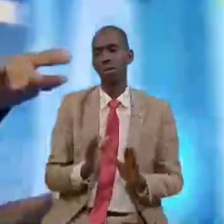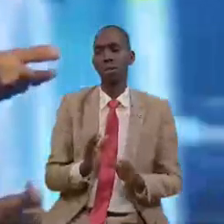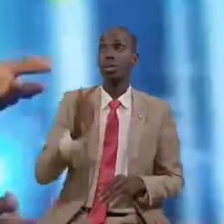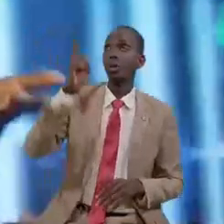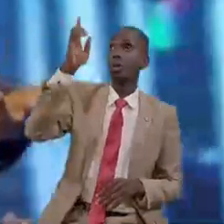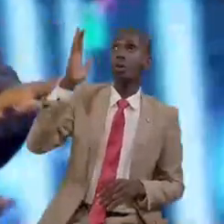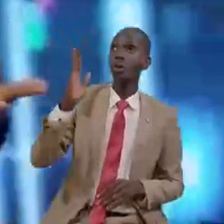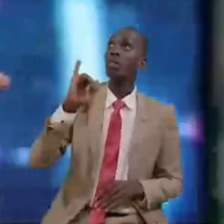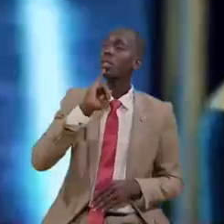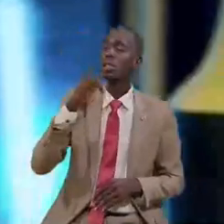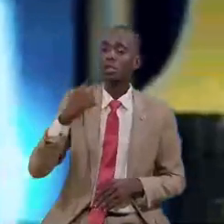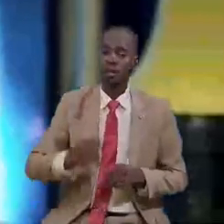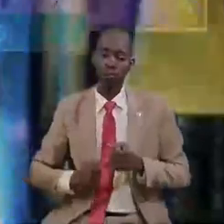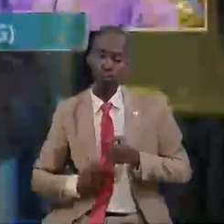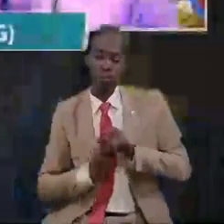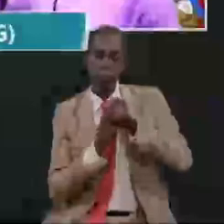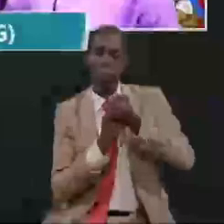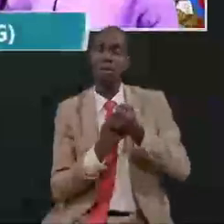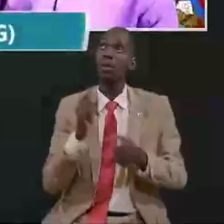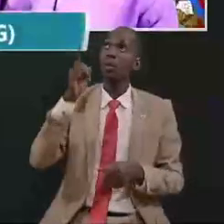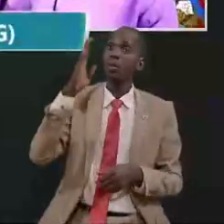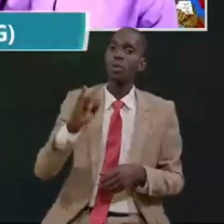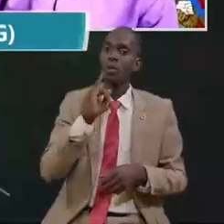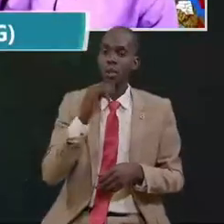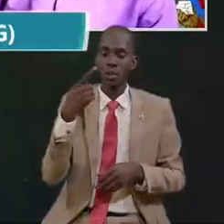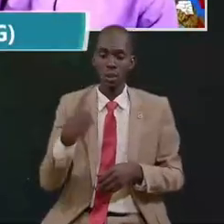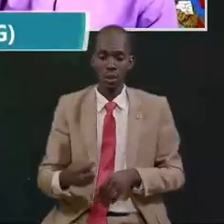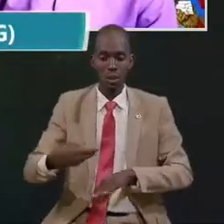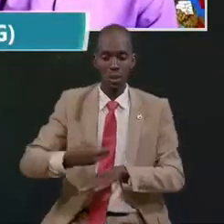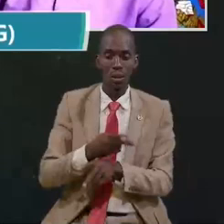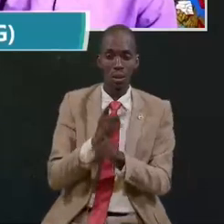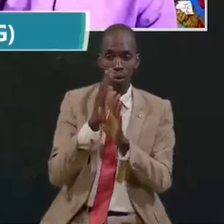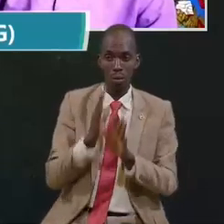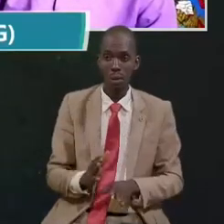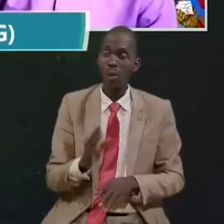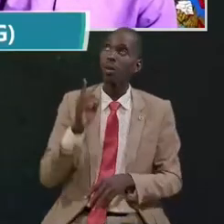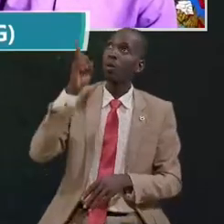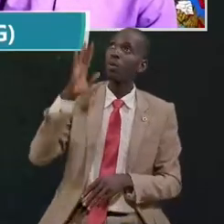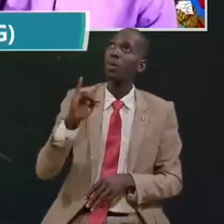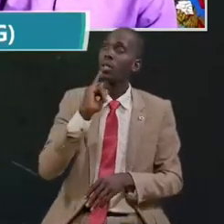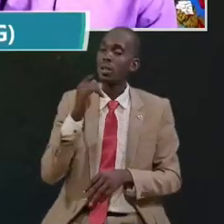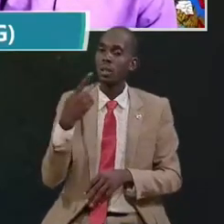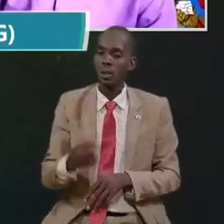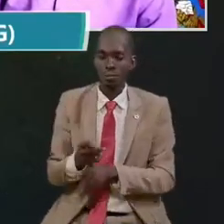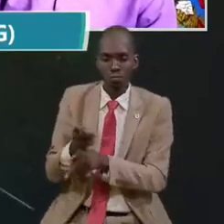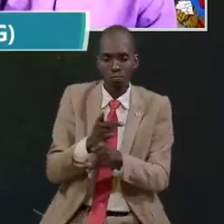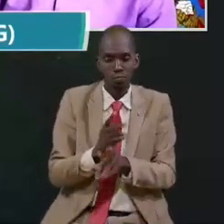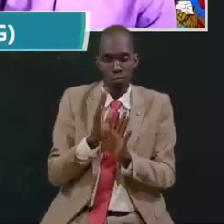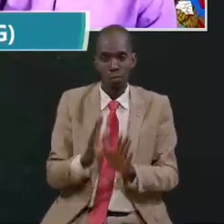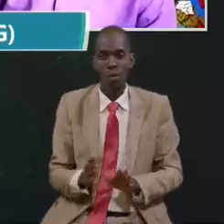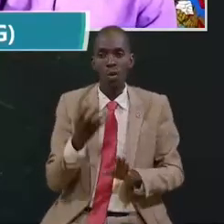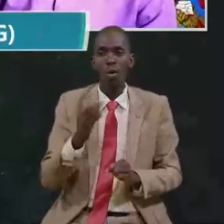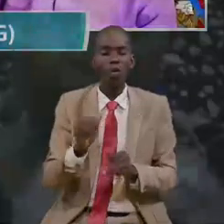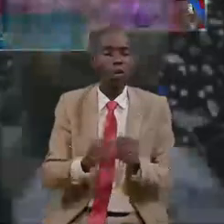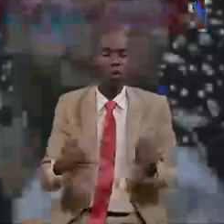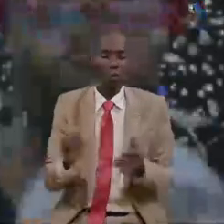le support. Dieu est le berger. Dieu est celui qui prend soin de tout ce